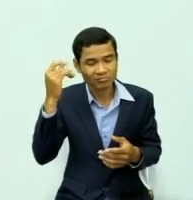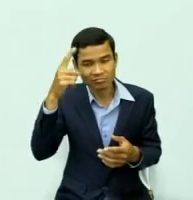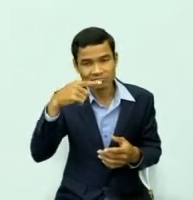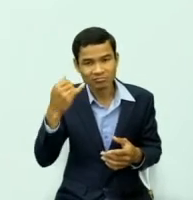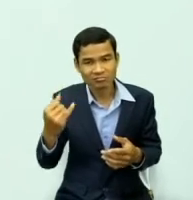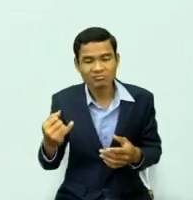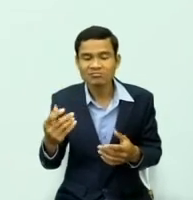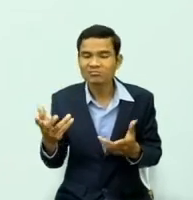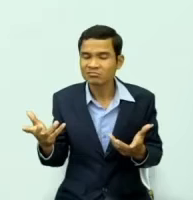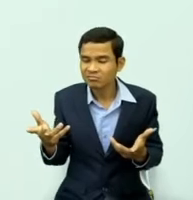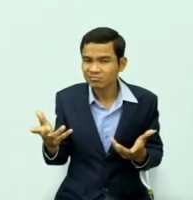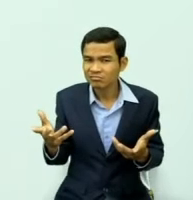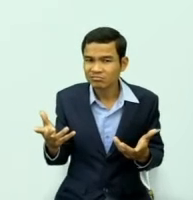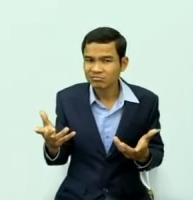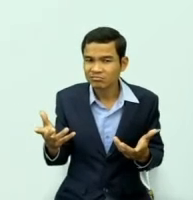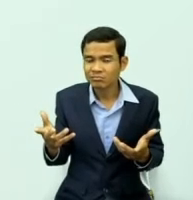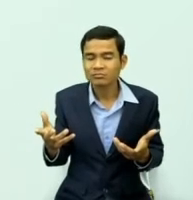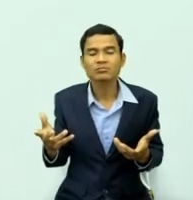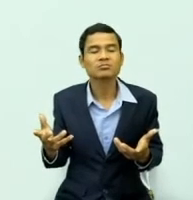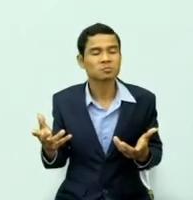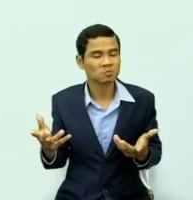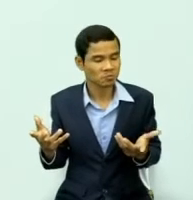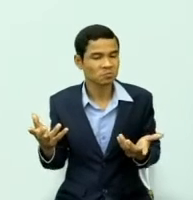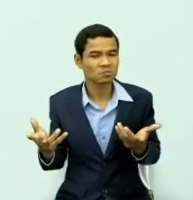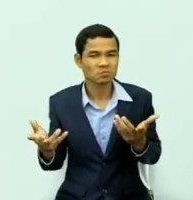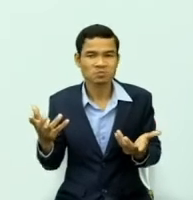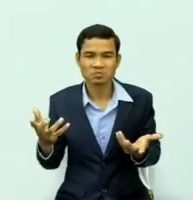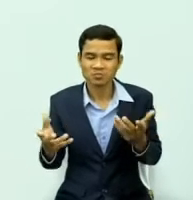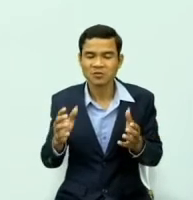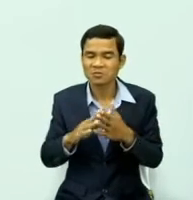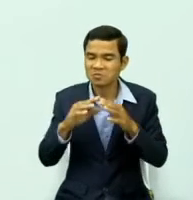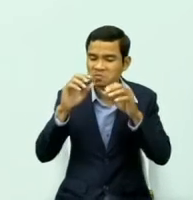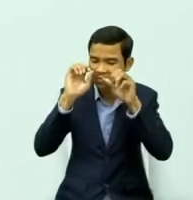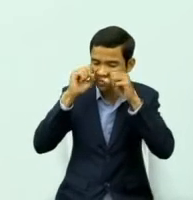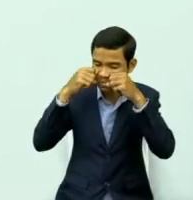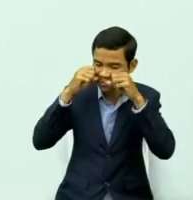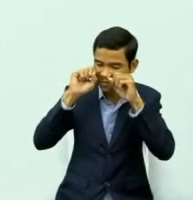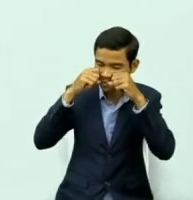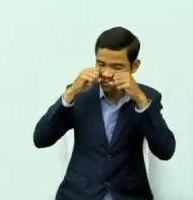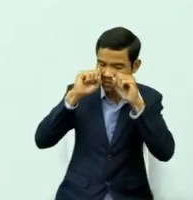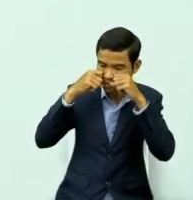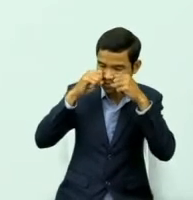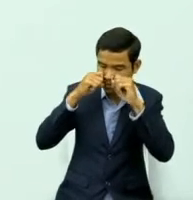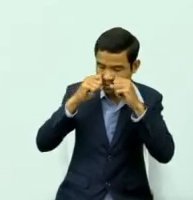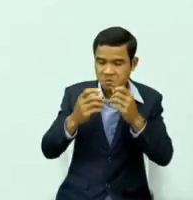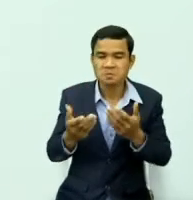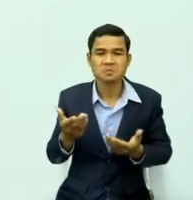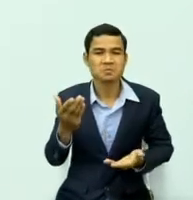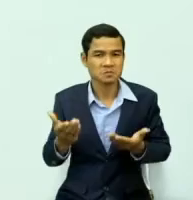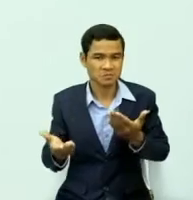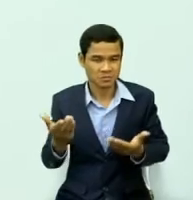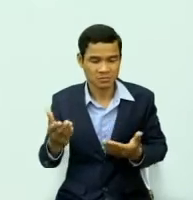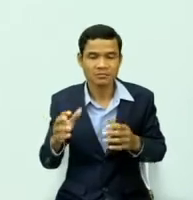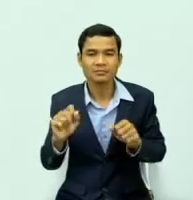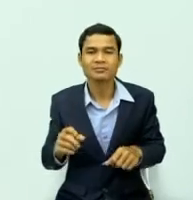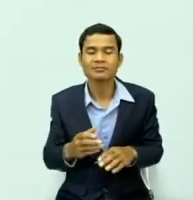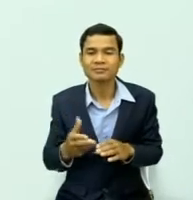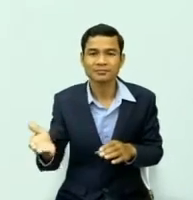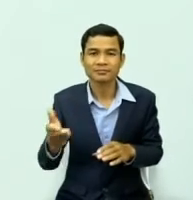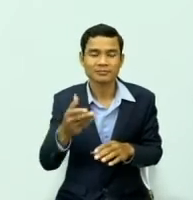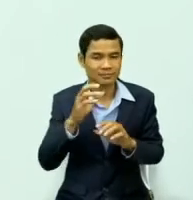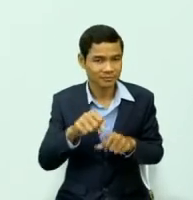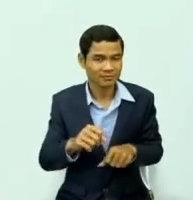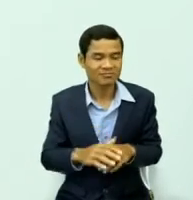con chà quạt và hai chía ngài ngói mà nấy con cha ta con con